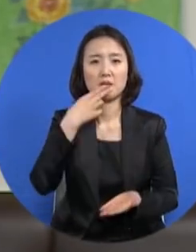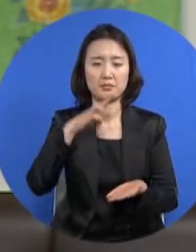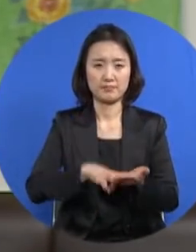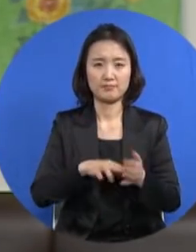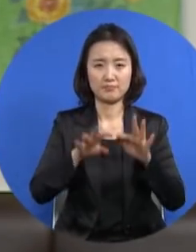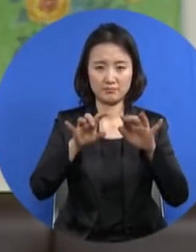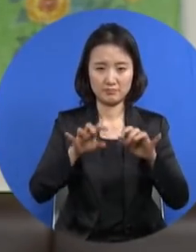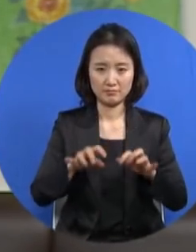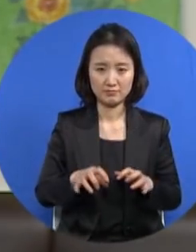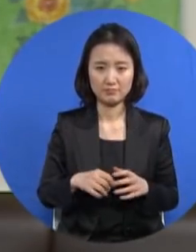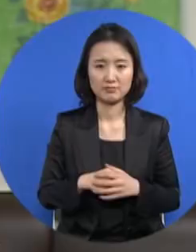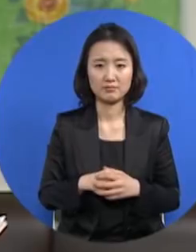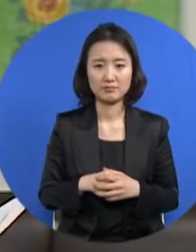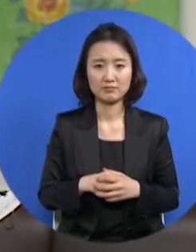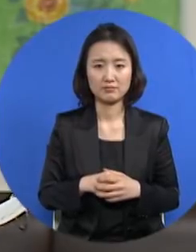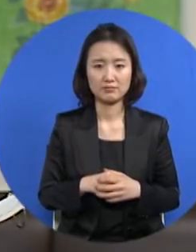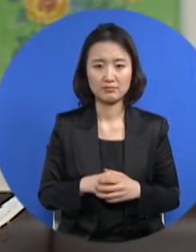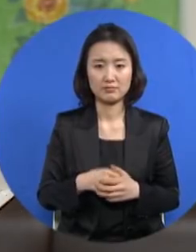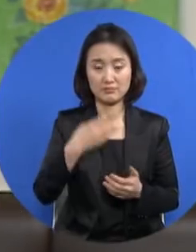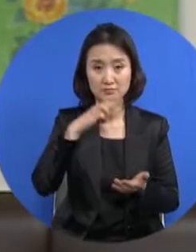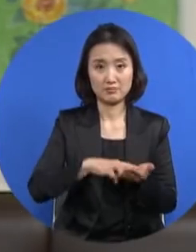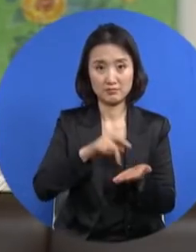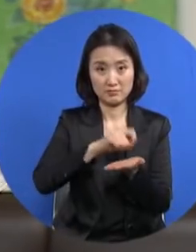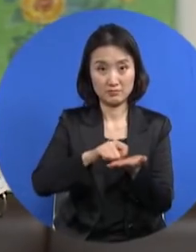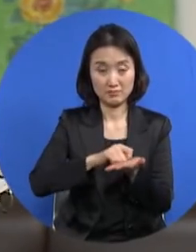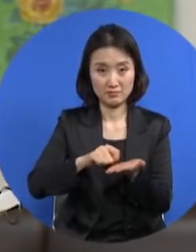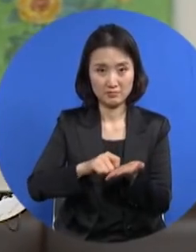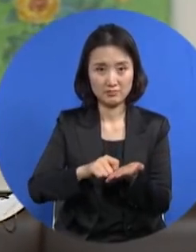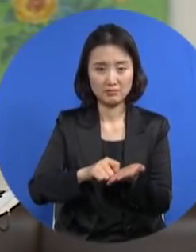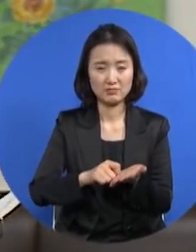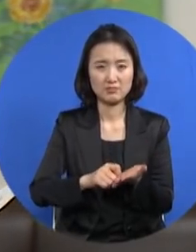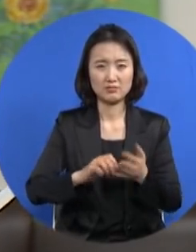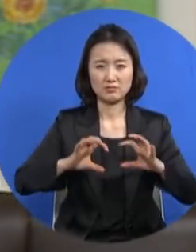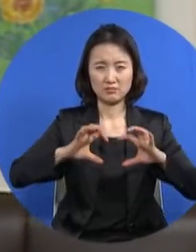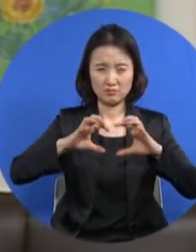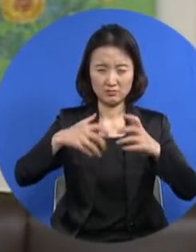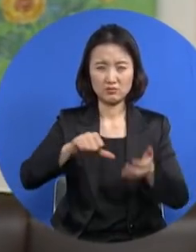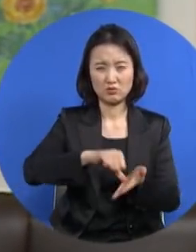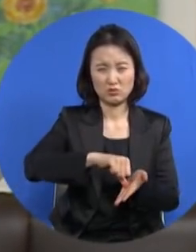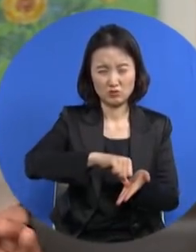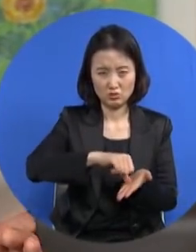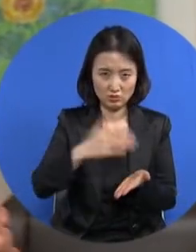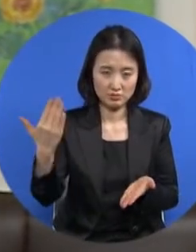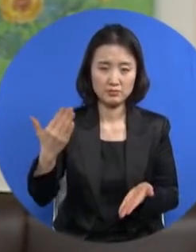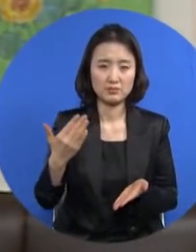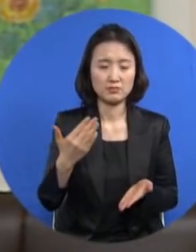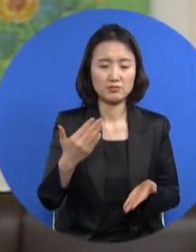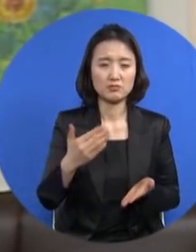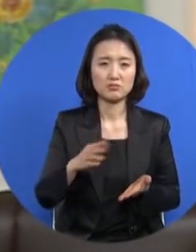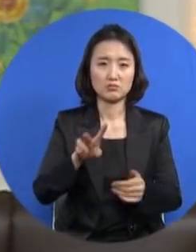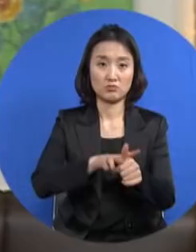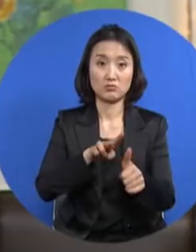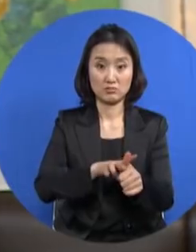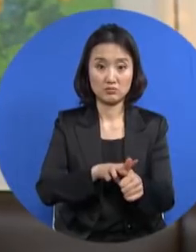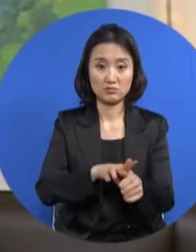쉽게. 어차피 할 편지 조그만 슈퍼 하지 말고 세계적인 슈퍼. 세계에서 두 번째로 큰